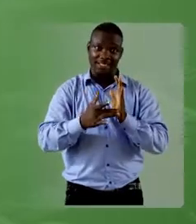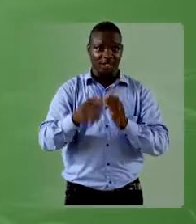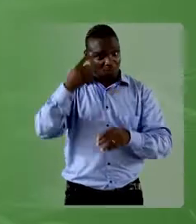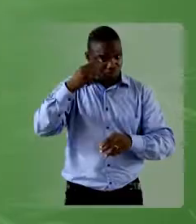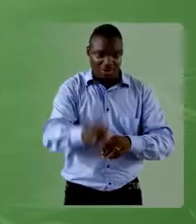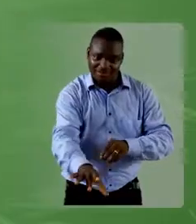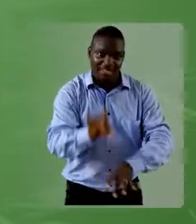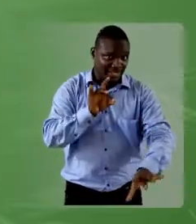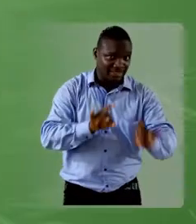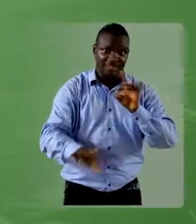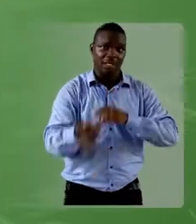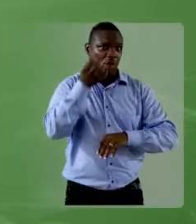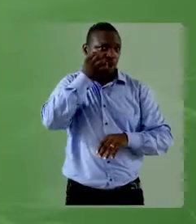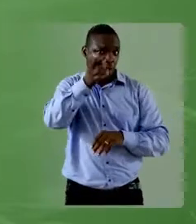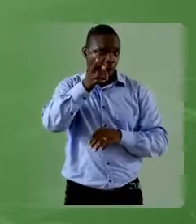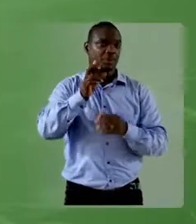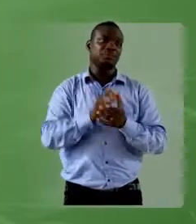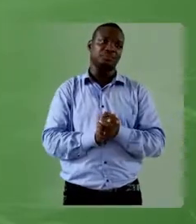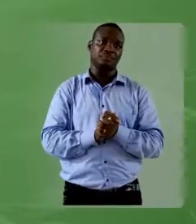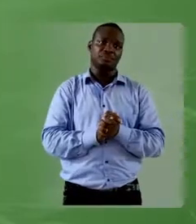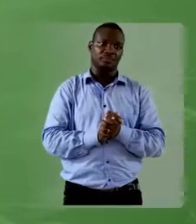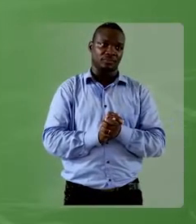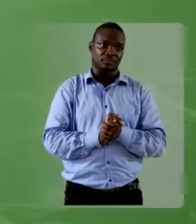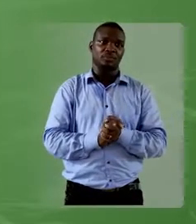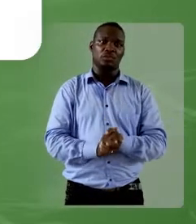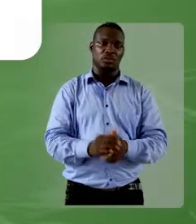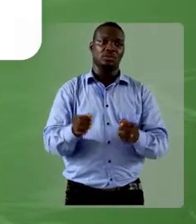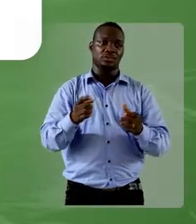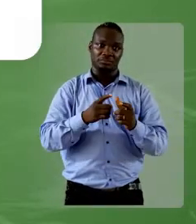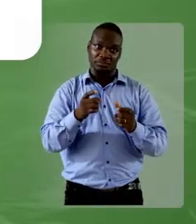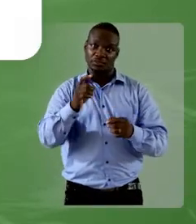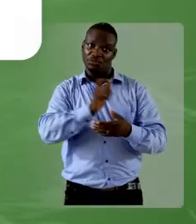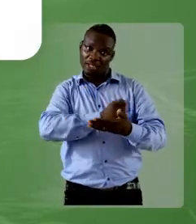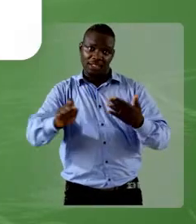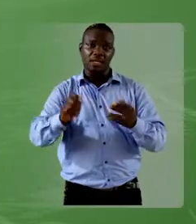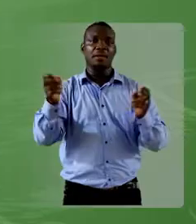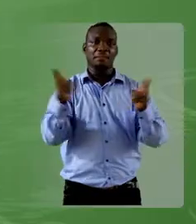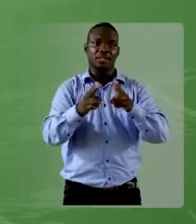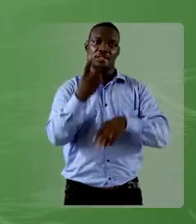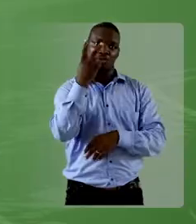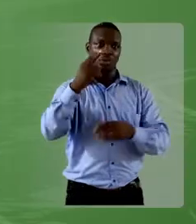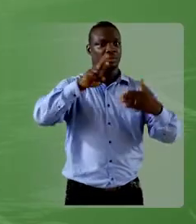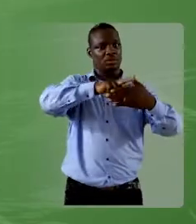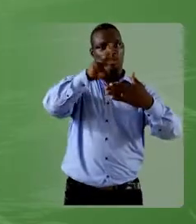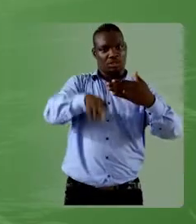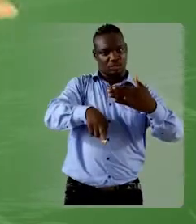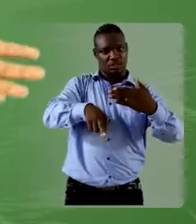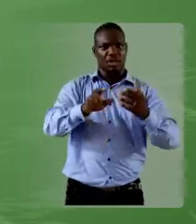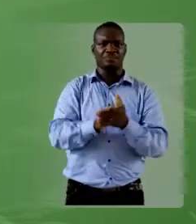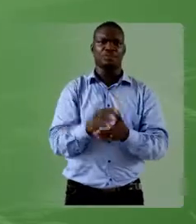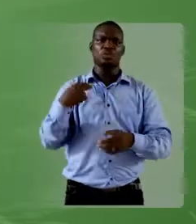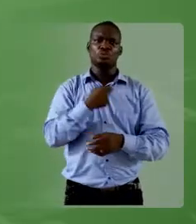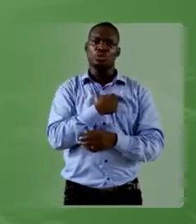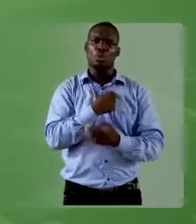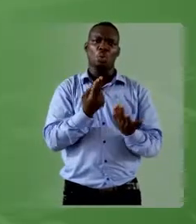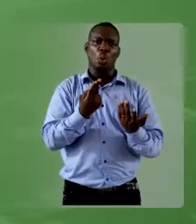maintenant à la deuxième partie, c'est-à-dire le petit 2, résultat. Au niveau du résultat, on